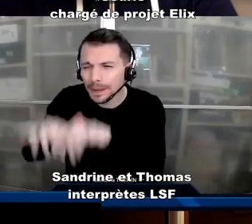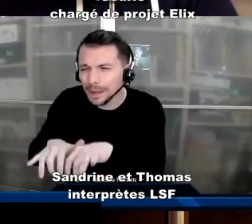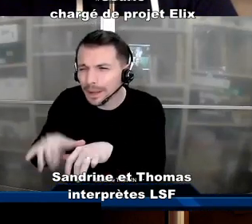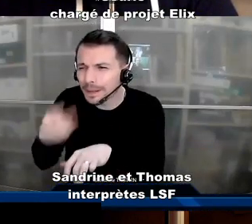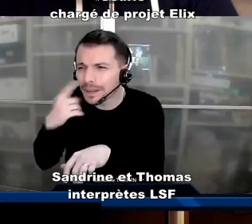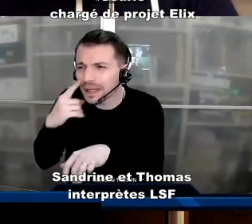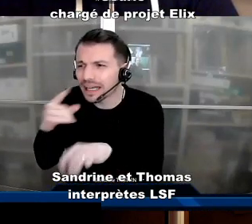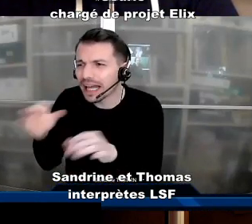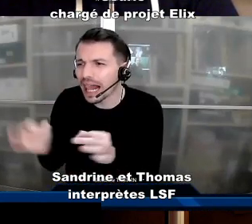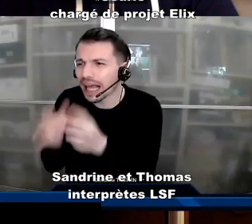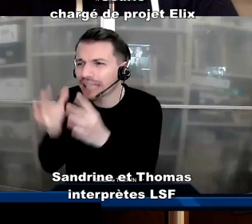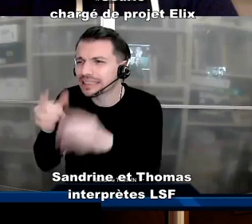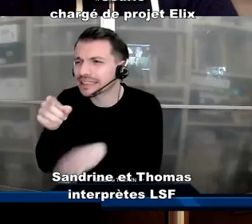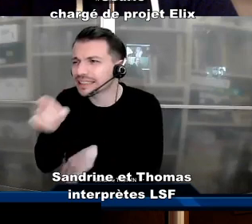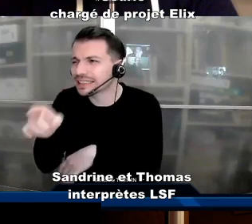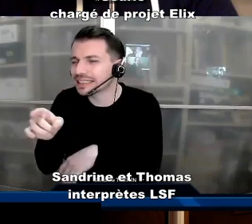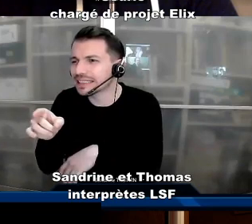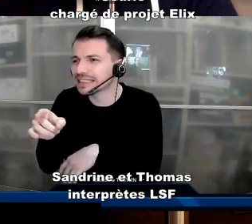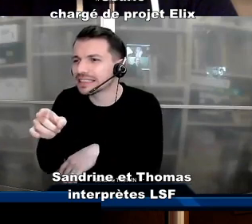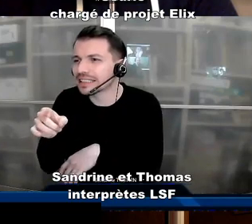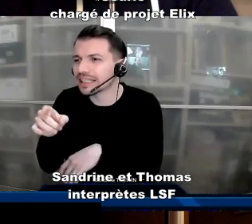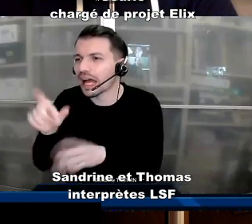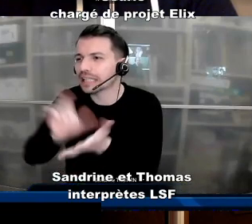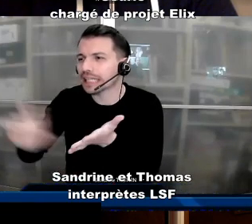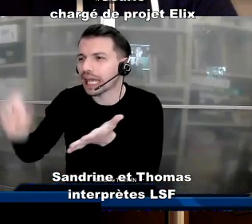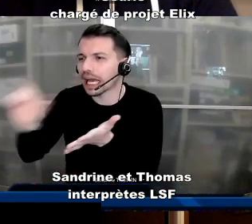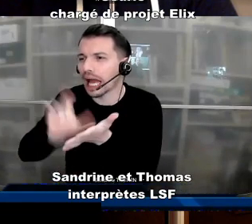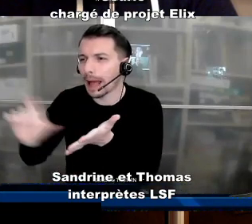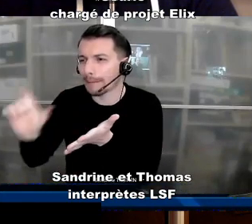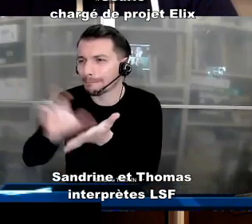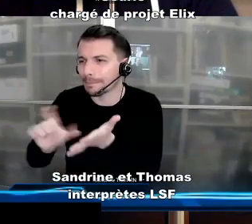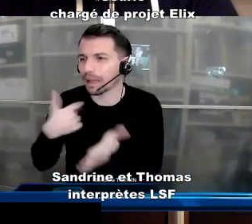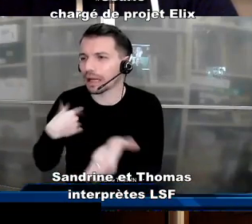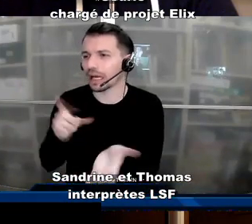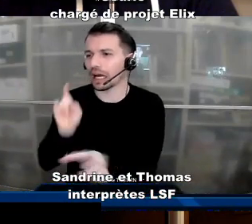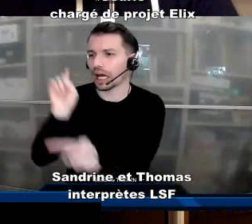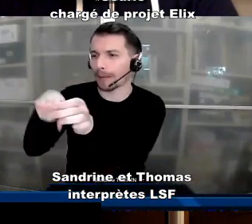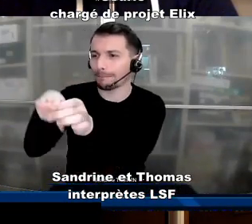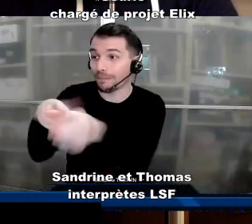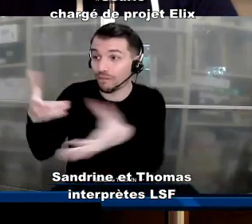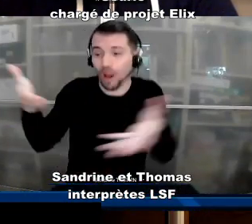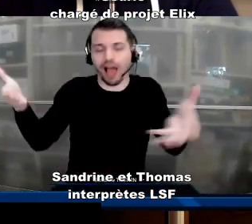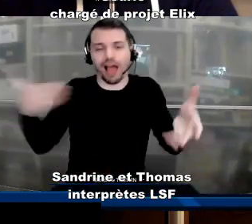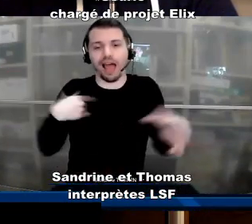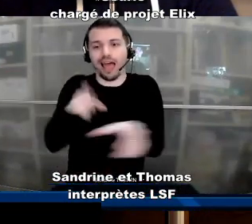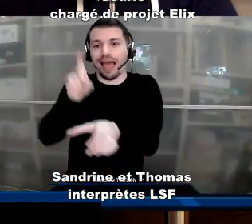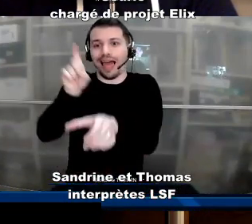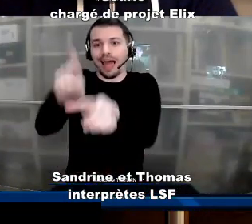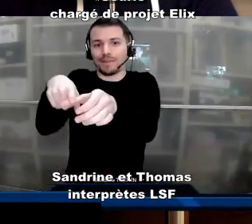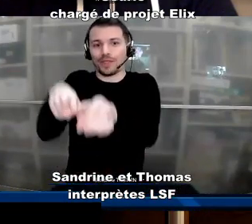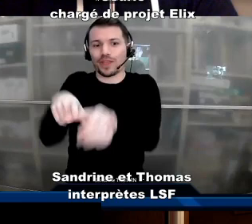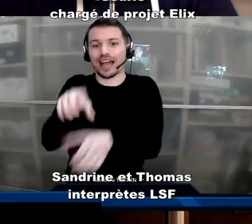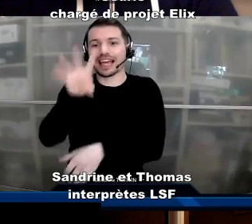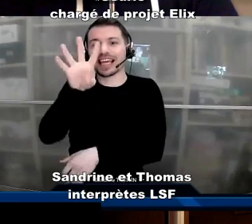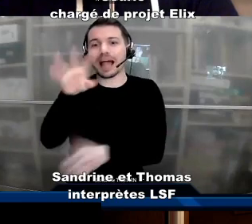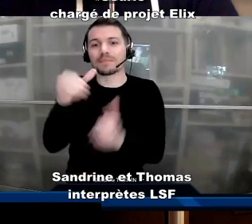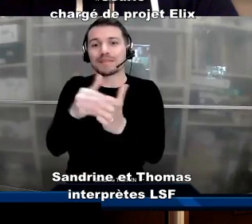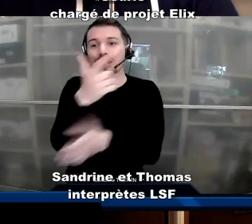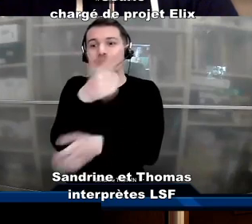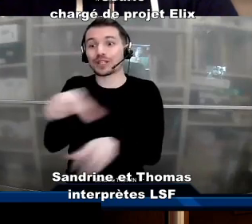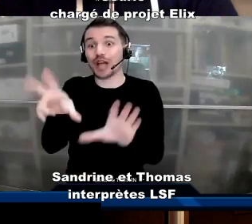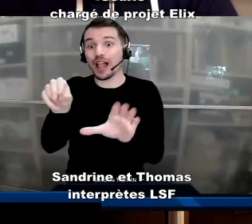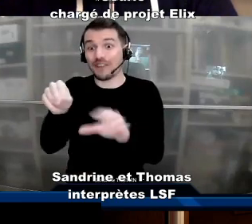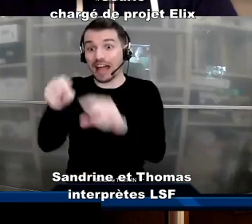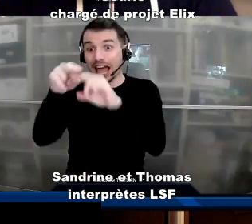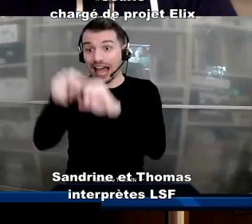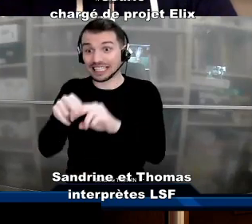Yes, j'ai trouvé Elix sur Instagram. Hop là. Et ben voilà, 4980 abonnés, et encore 20 abonnés,